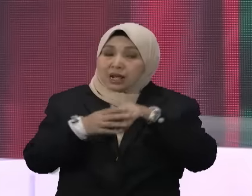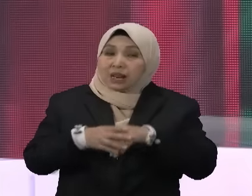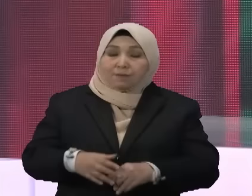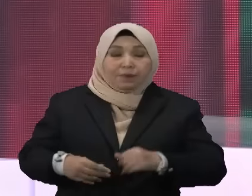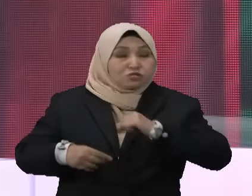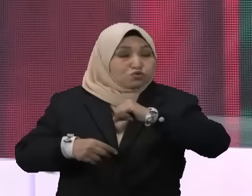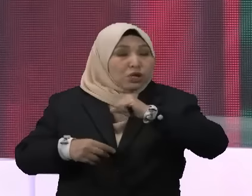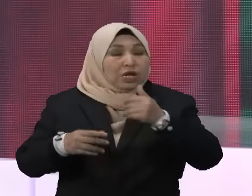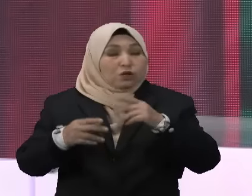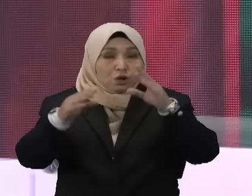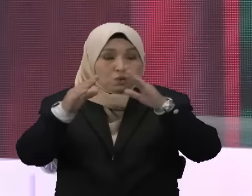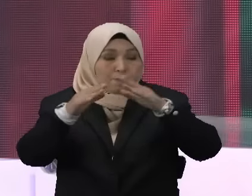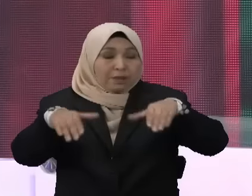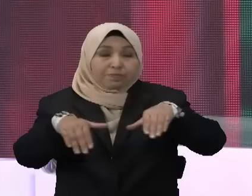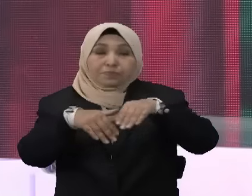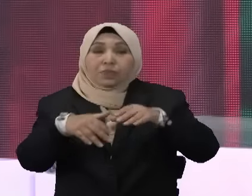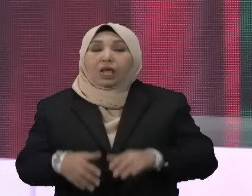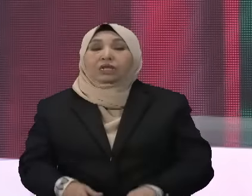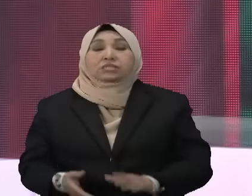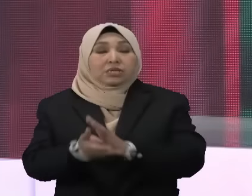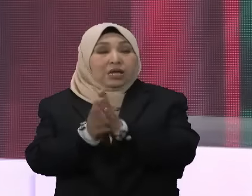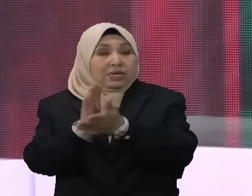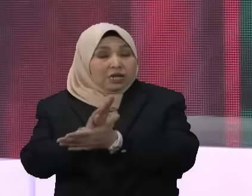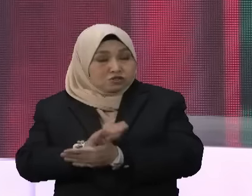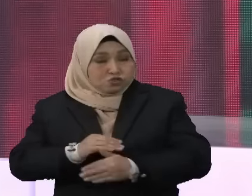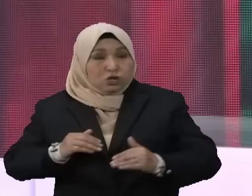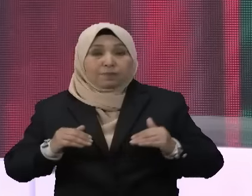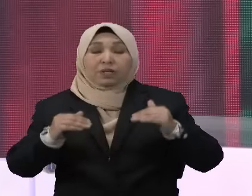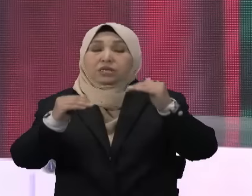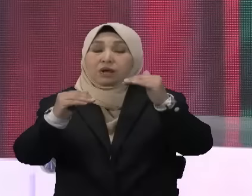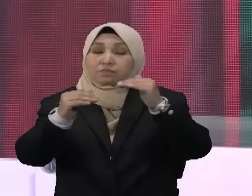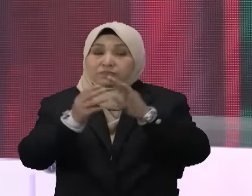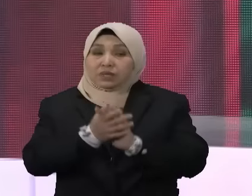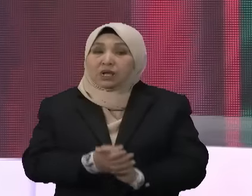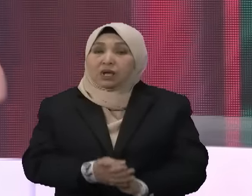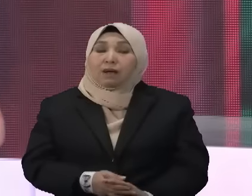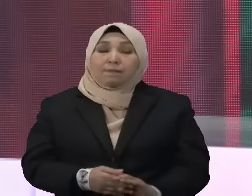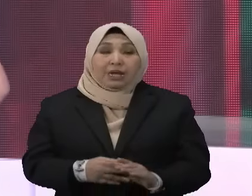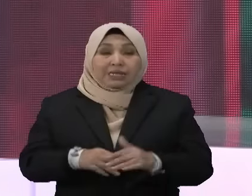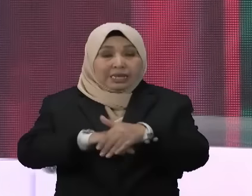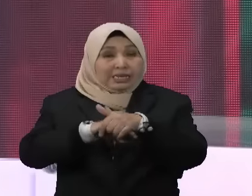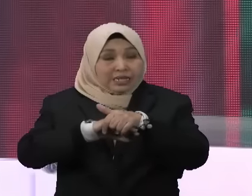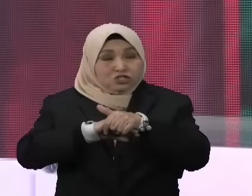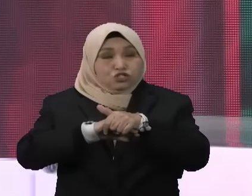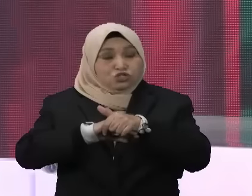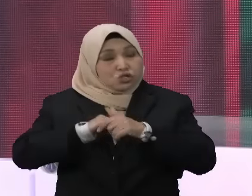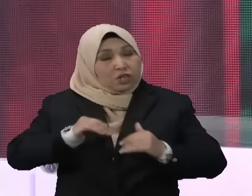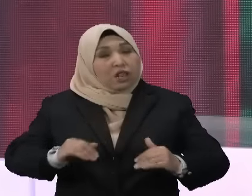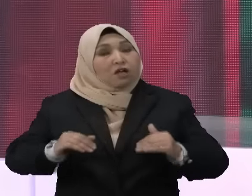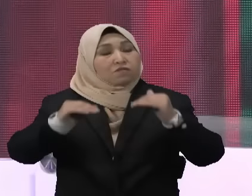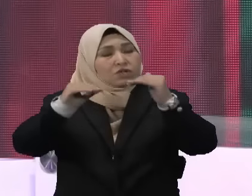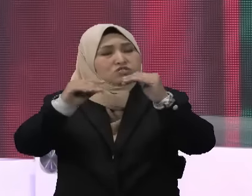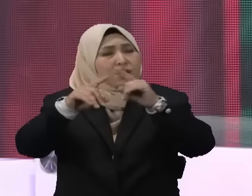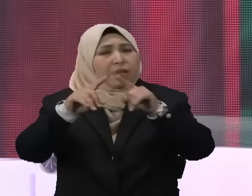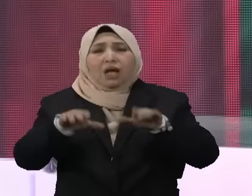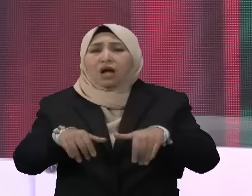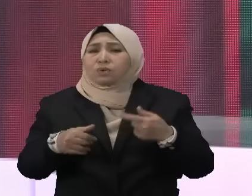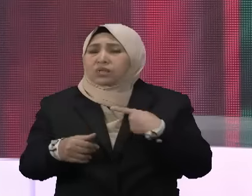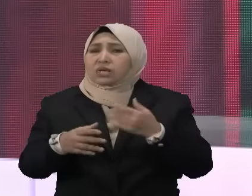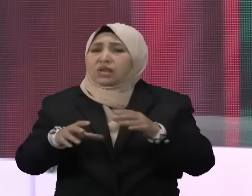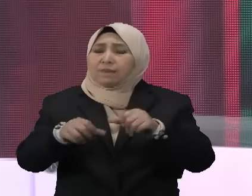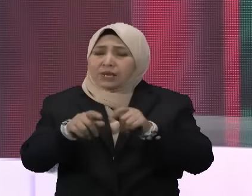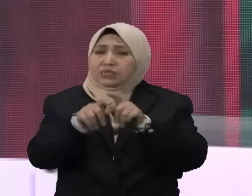perjuangan sebuah rumah tangga. Jadi bercakap tentang leverage ya, istilah bahasa Inggeris lah, kan, tetapi bagaimana kita nak ambil